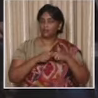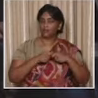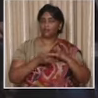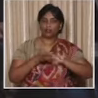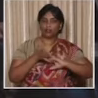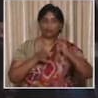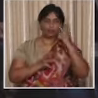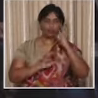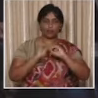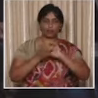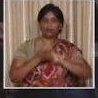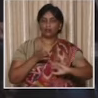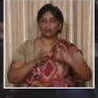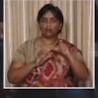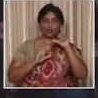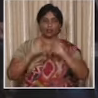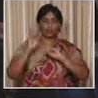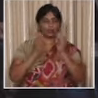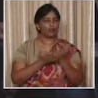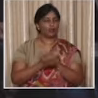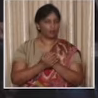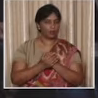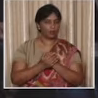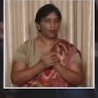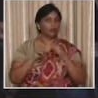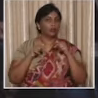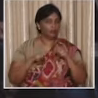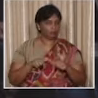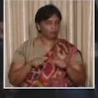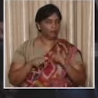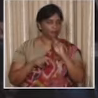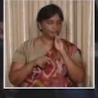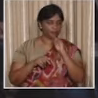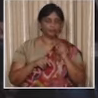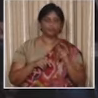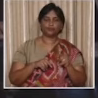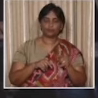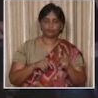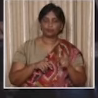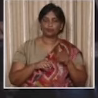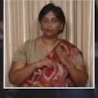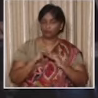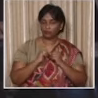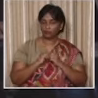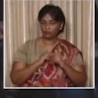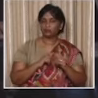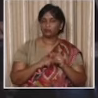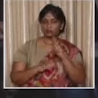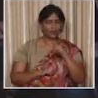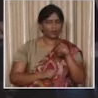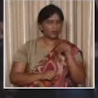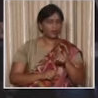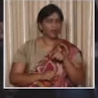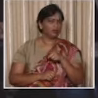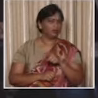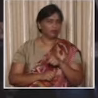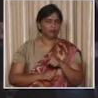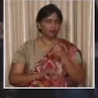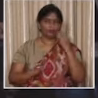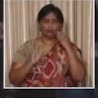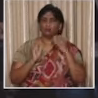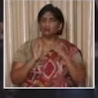කියලා 3%ක් කපා ගන්නවා. ඉතින් 7%යි හම්බෙන්නේ. සාමාන්‍යයෙන් මේ ක්‍රමවේදයේ වැරදි මේ ක්‍රමවේදයේ